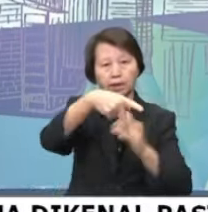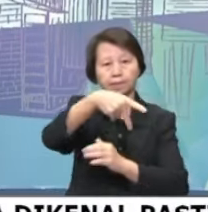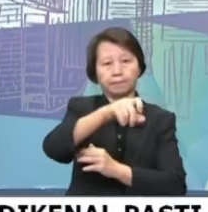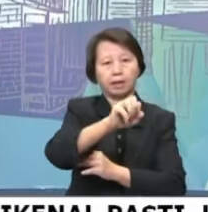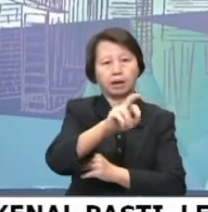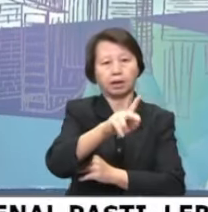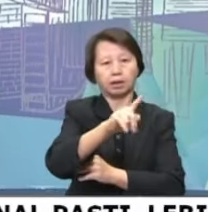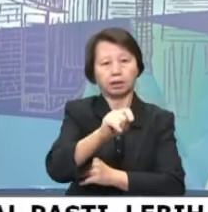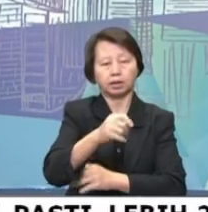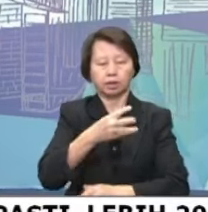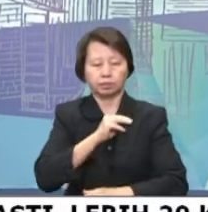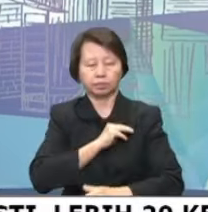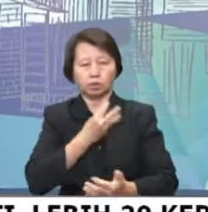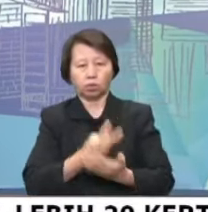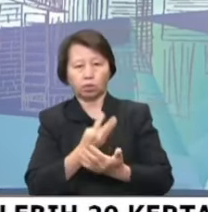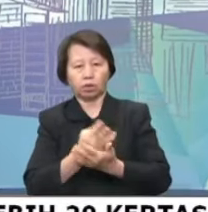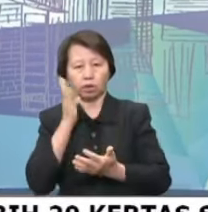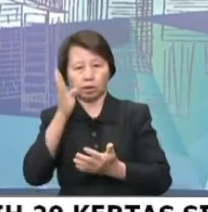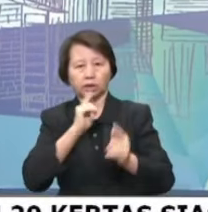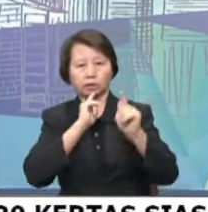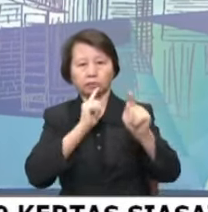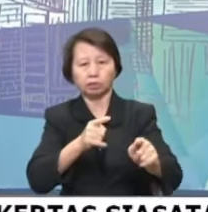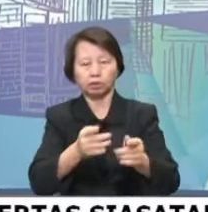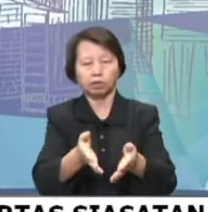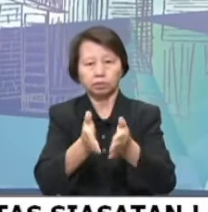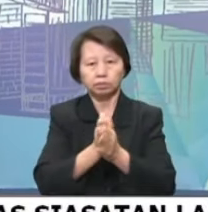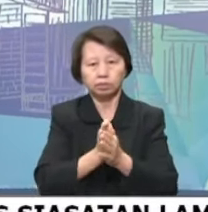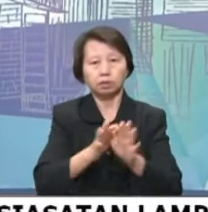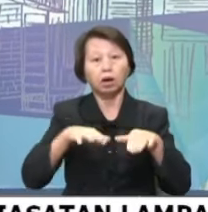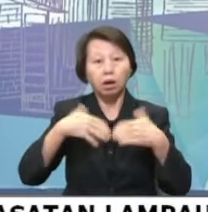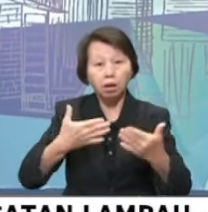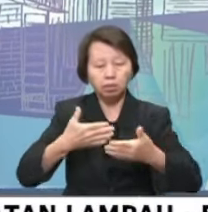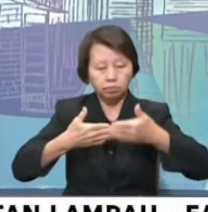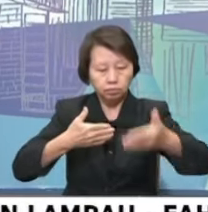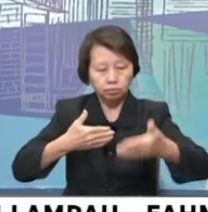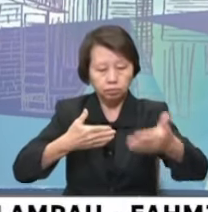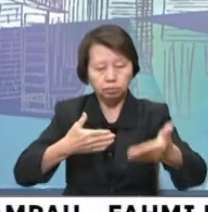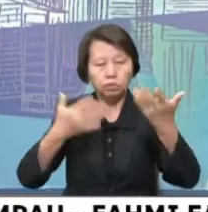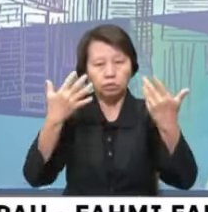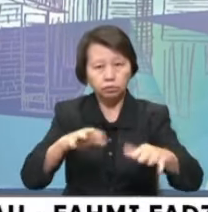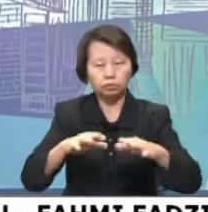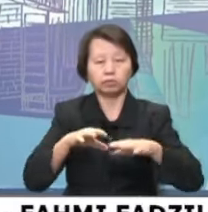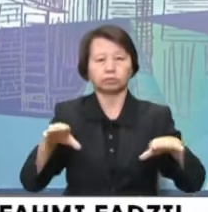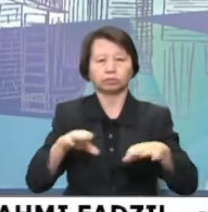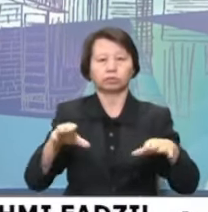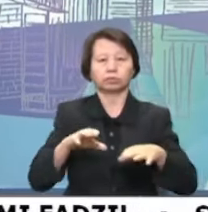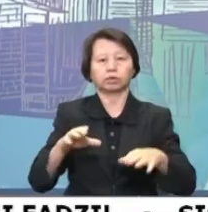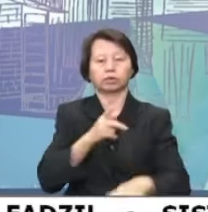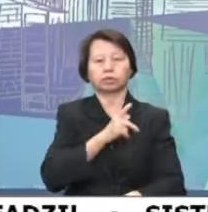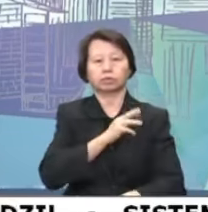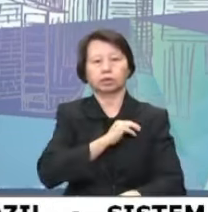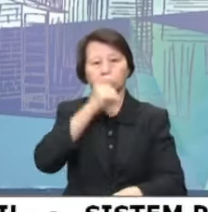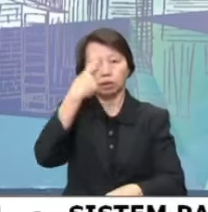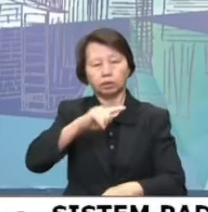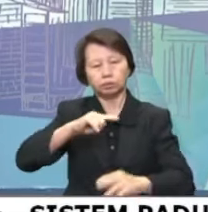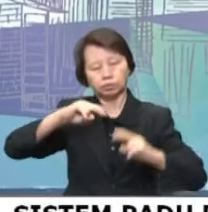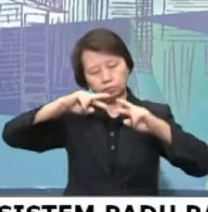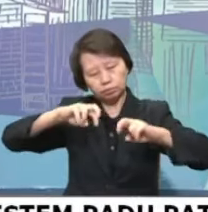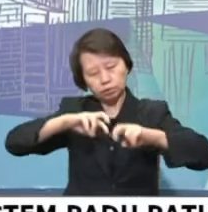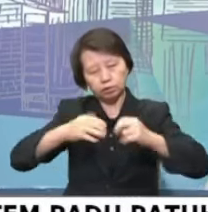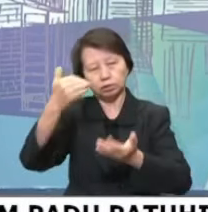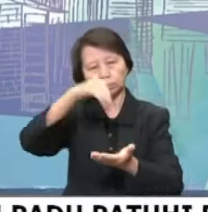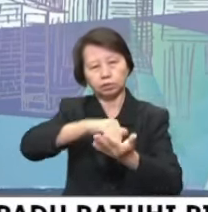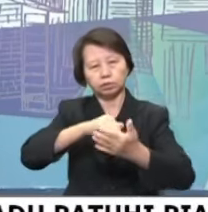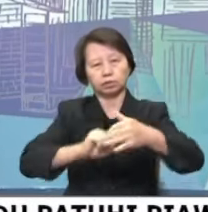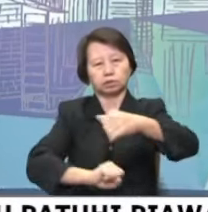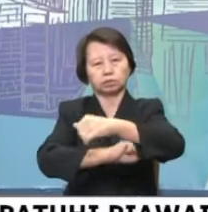dijawab oleh Menteri Kewangan yang meminta beliau menyatakan langkah-langkah yang telah diambil oleh kementerian untuk mengkaji semula